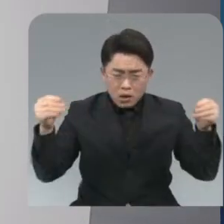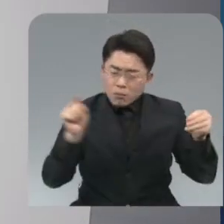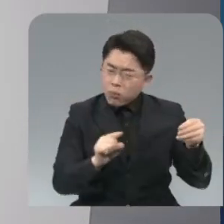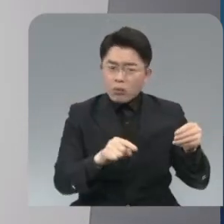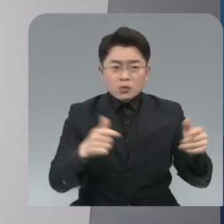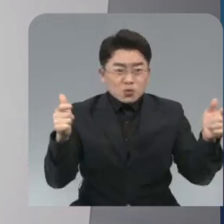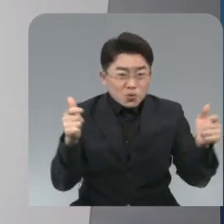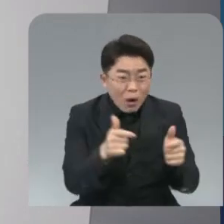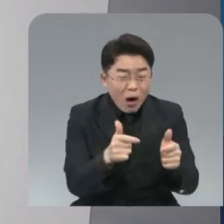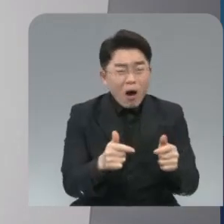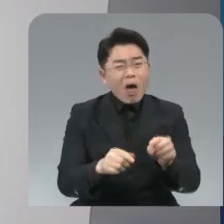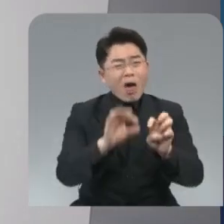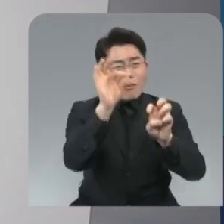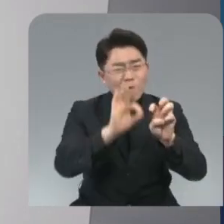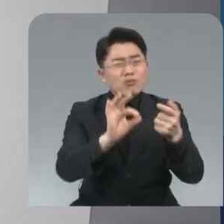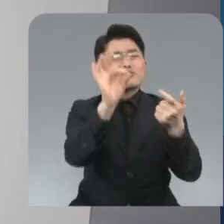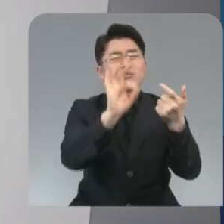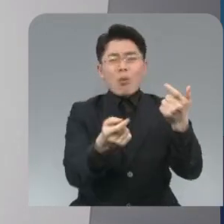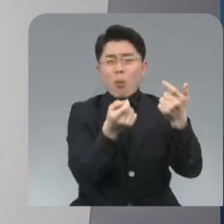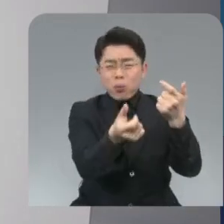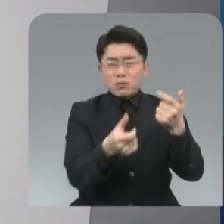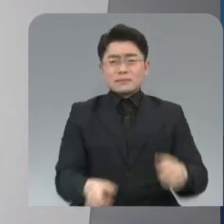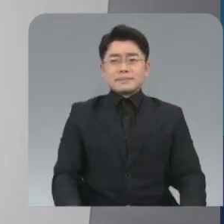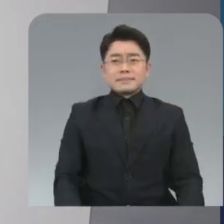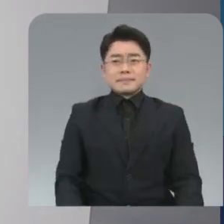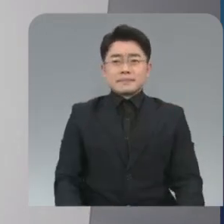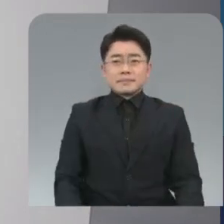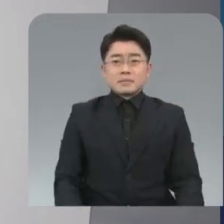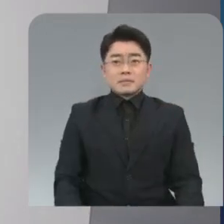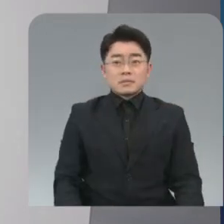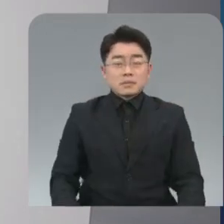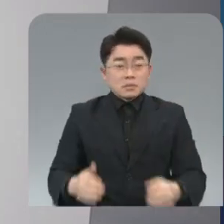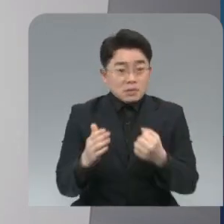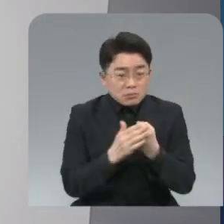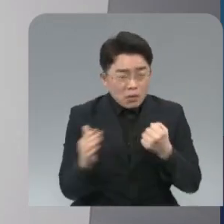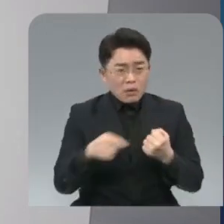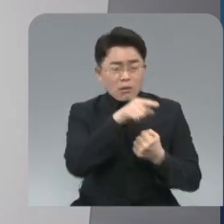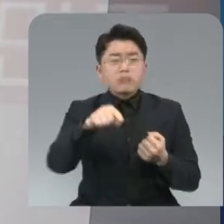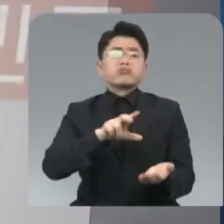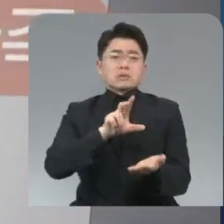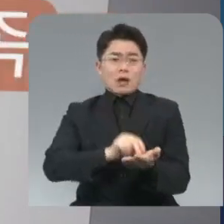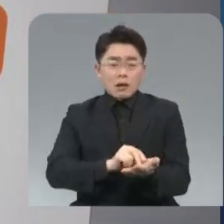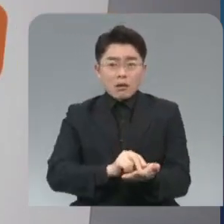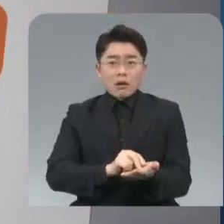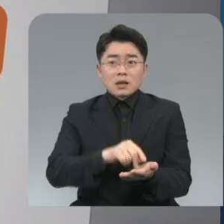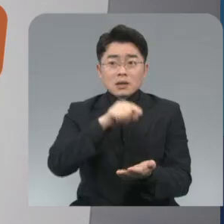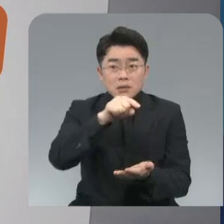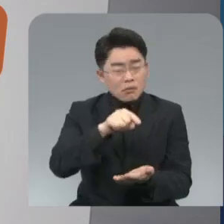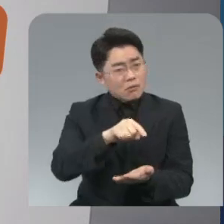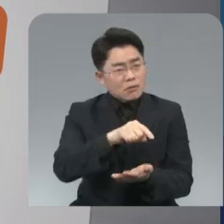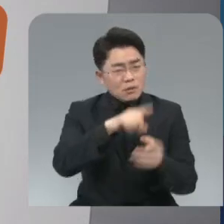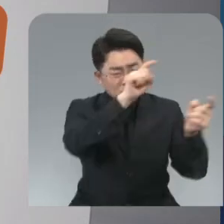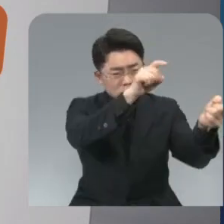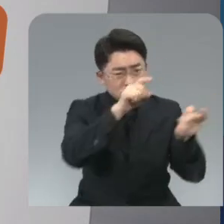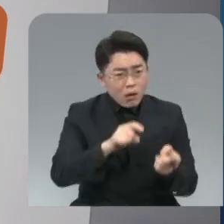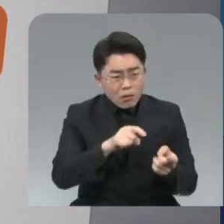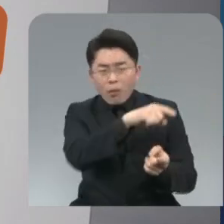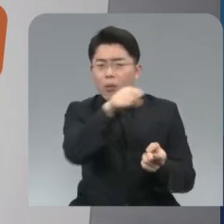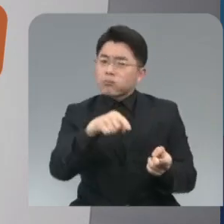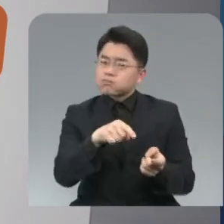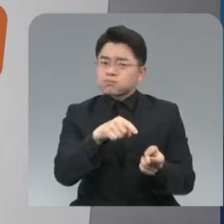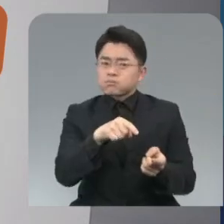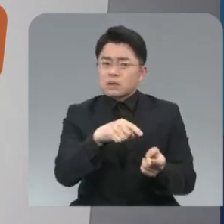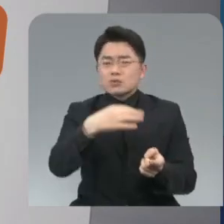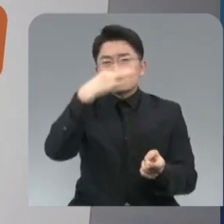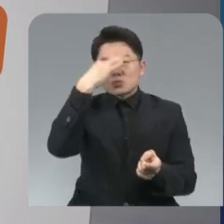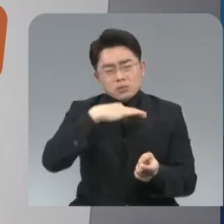30%에서 60%에 그쳤습니다. KBS가 입수한 한수원 내부 보고서는 이 실험 결과를 바탕으로 장치 성능이 구매 시